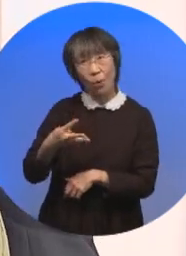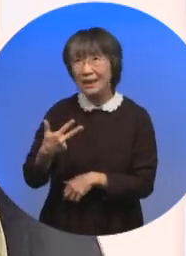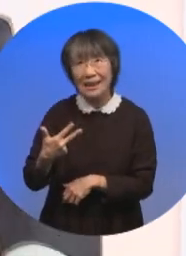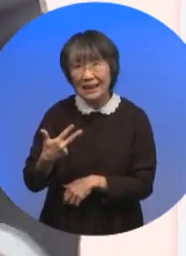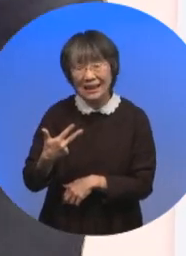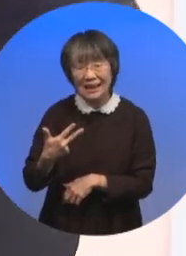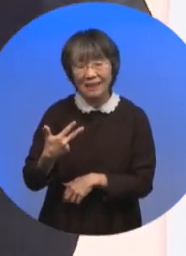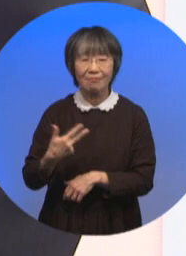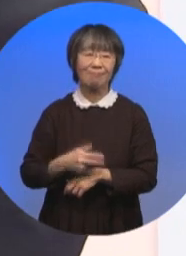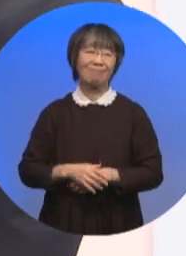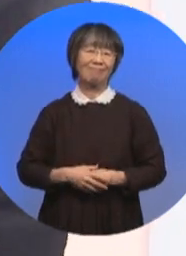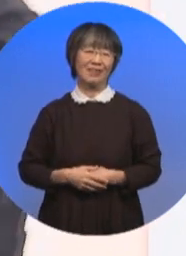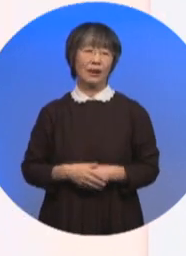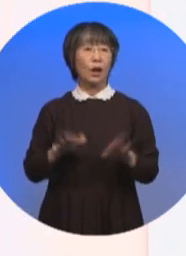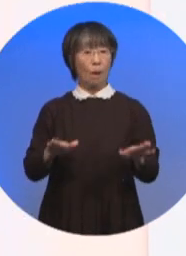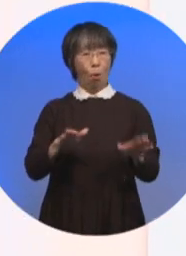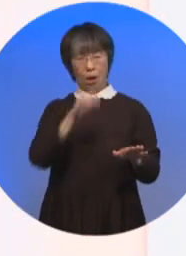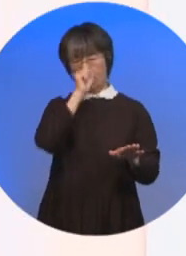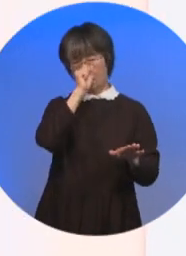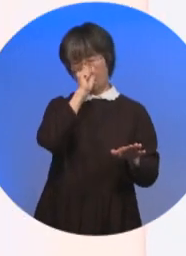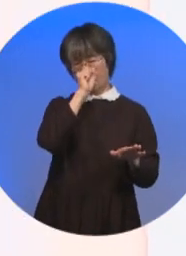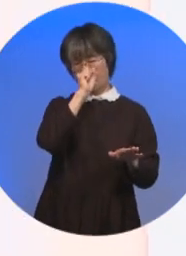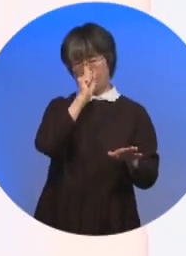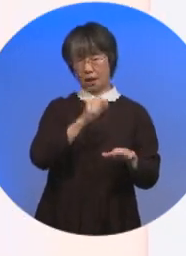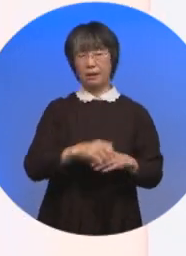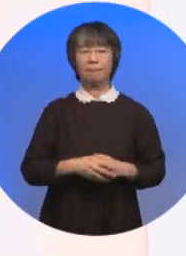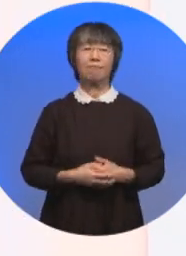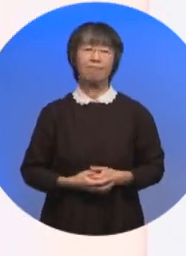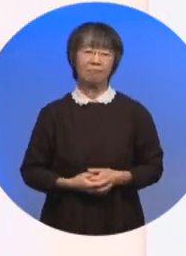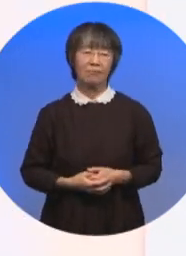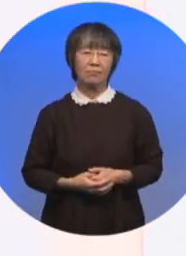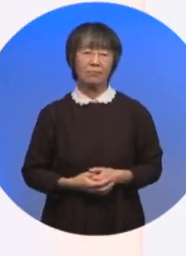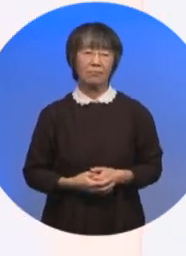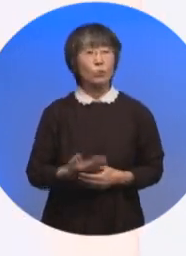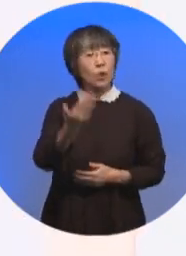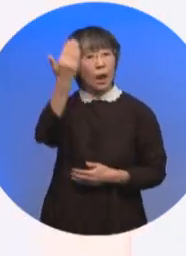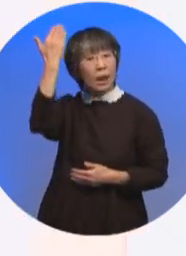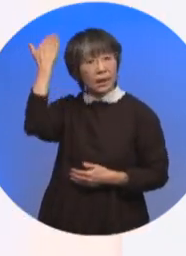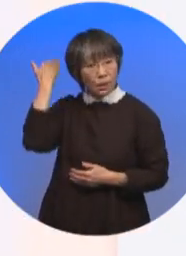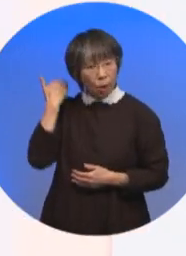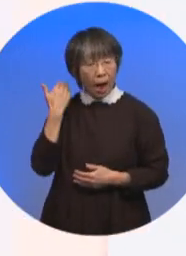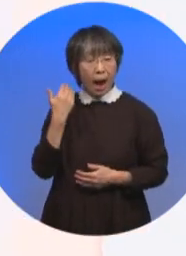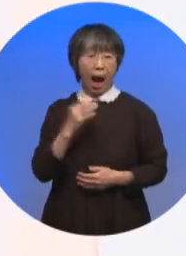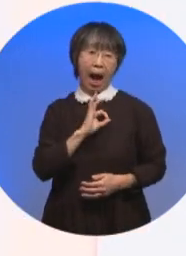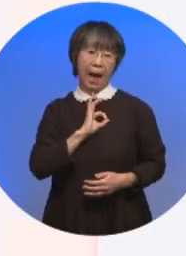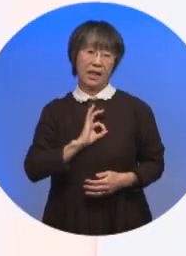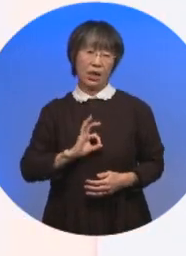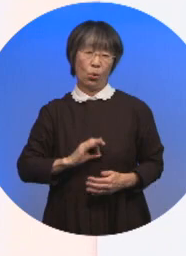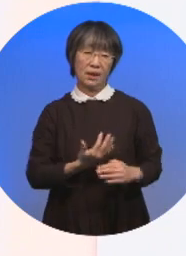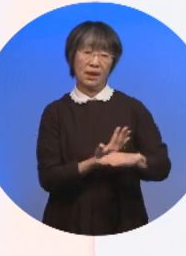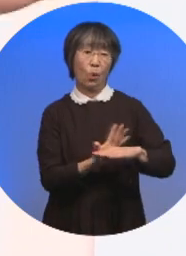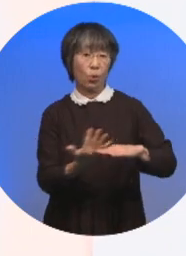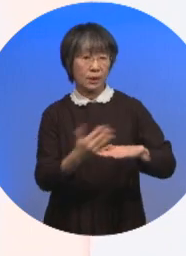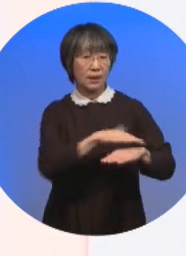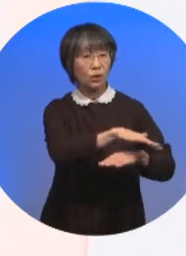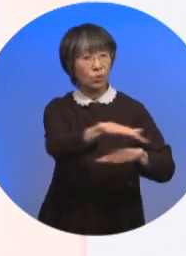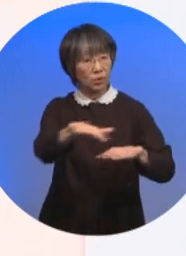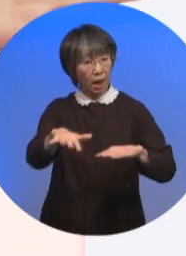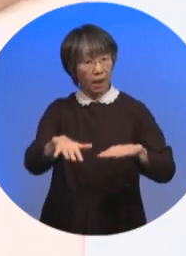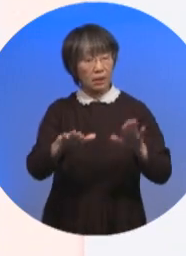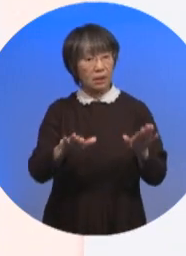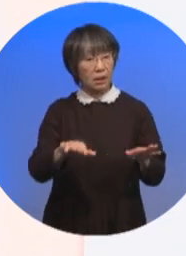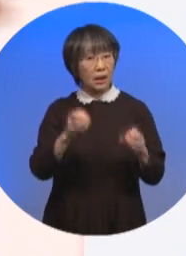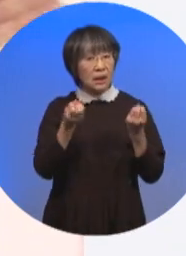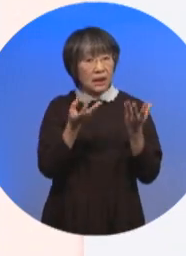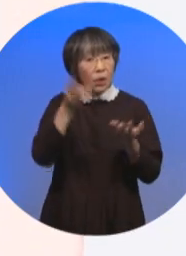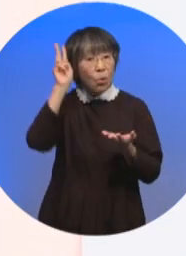石川清志ぐらいしかない。いや、イメージなかったもんね。 今、 違うでしょ、全然。違う。いや、僕らの時は服部緑地なんて、今ほら、あの、新